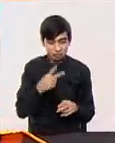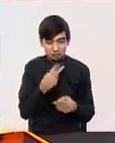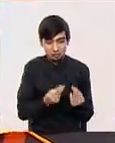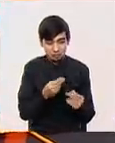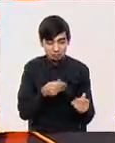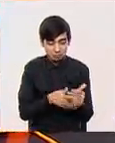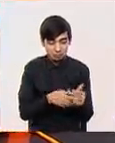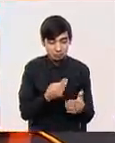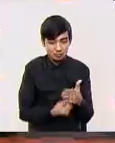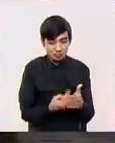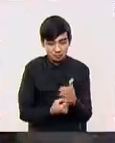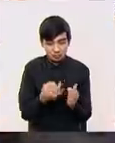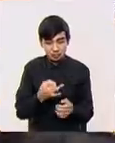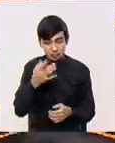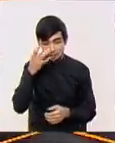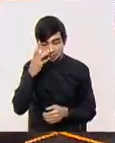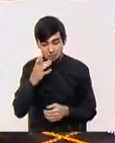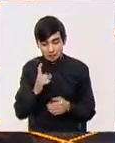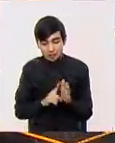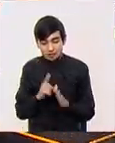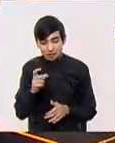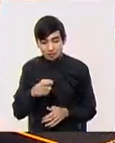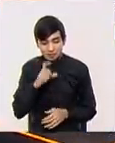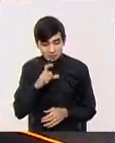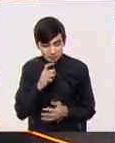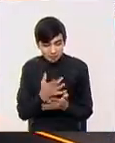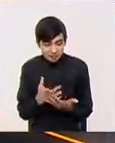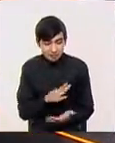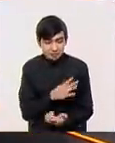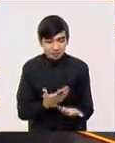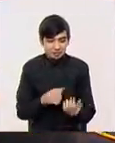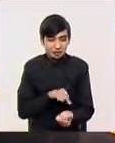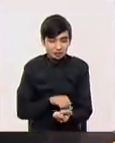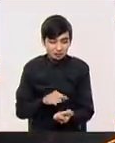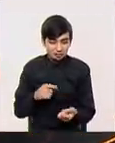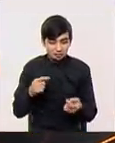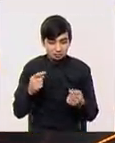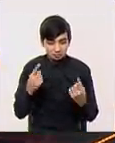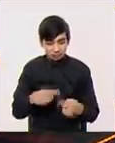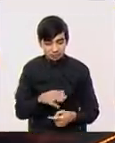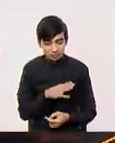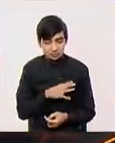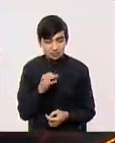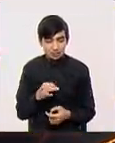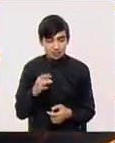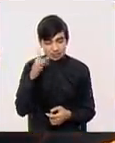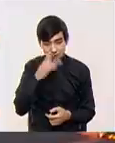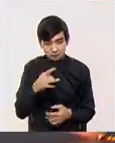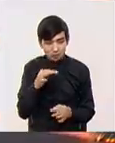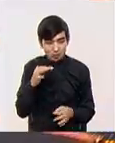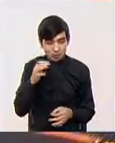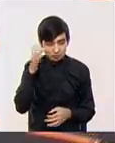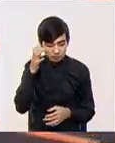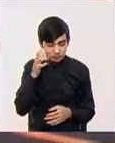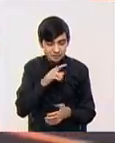айналдырып жатқанын білеміз бе? Түсінікті болу үшін таратып айтайын. Республикалық психикалық денсаулық ғылыми практикалық